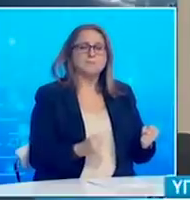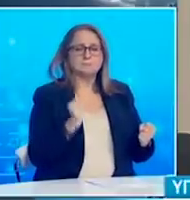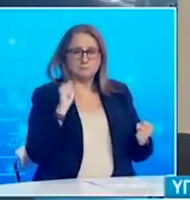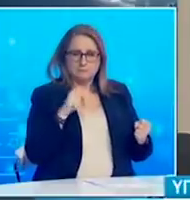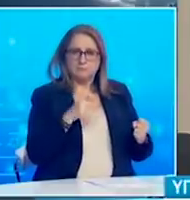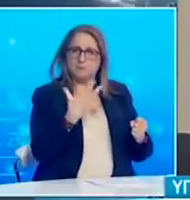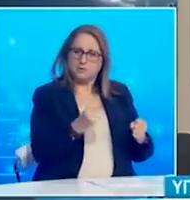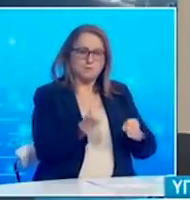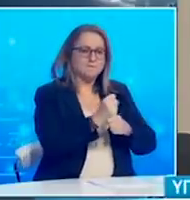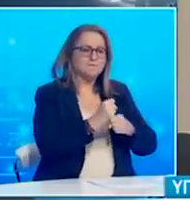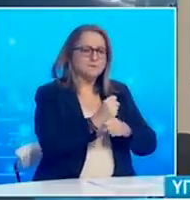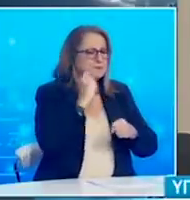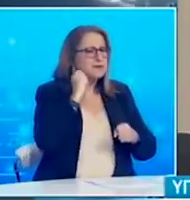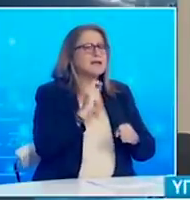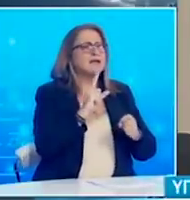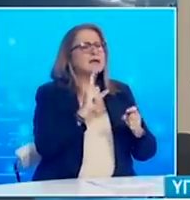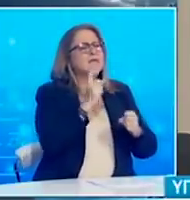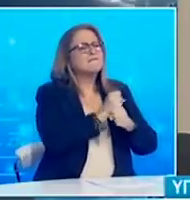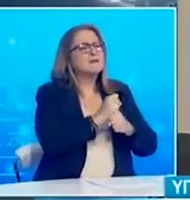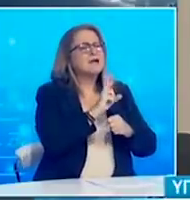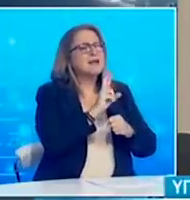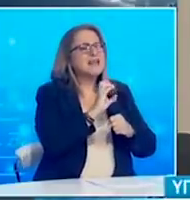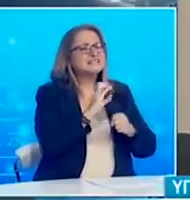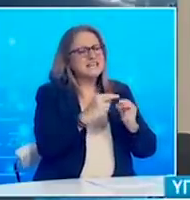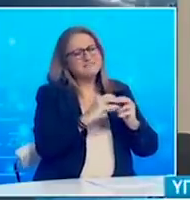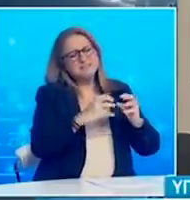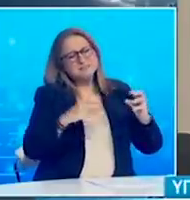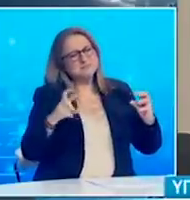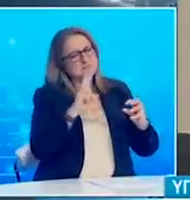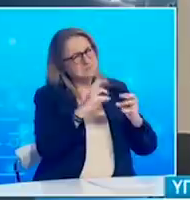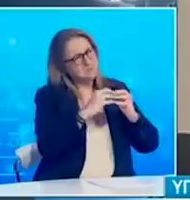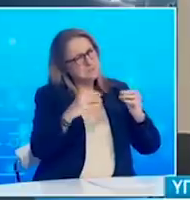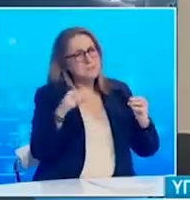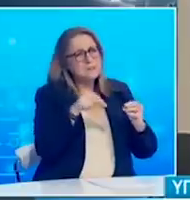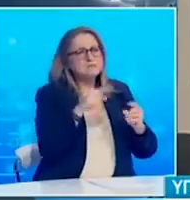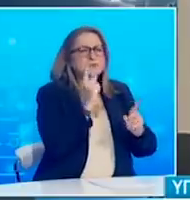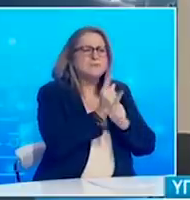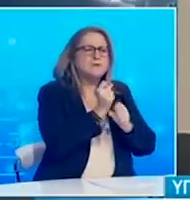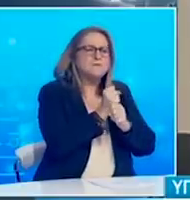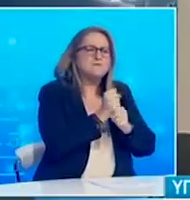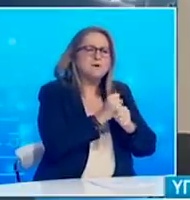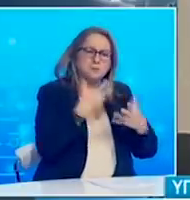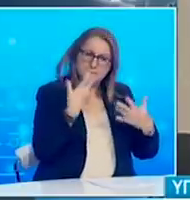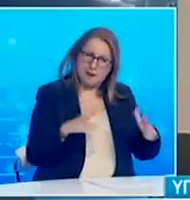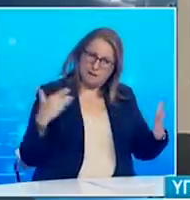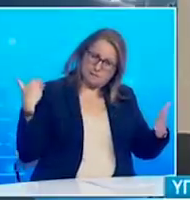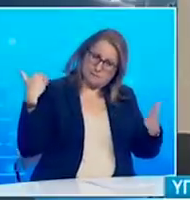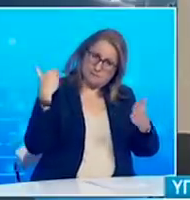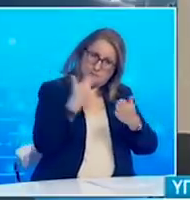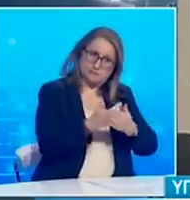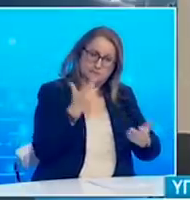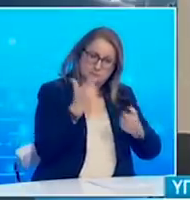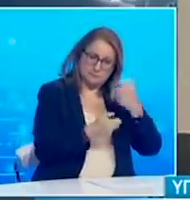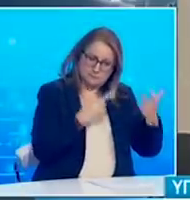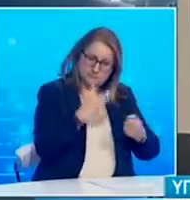χρησιμοποιήθηκε κατά κόρον η Remdesivir την περίοδο της πανδημίας. Και σε αυτή την περίπτωση η Ευρωπαϊκή Ένωση προμηθεύεται